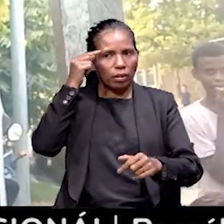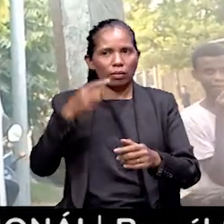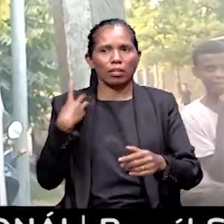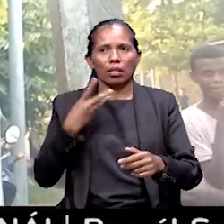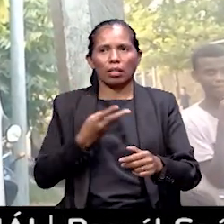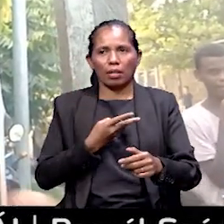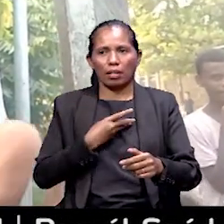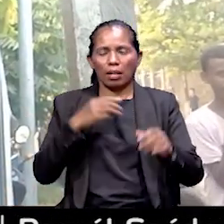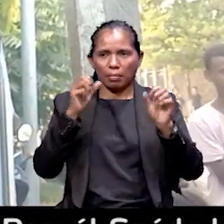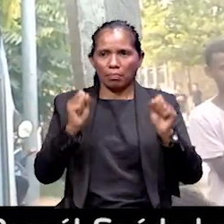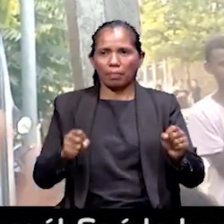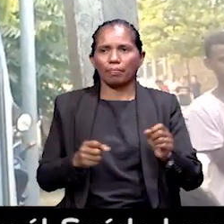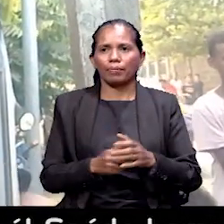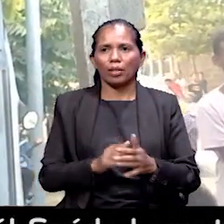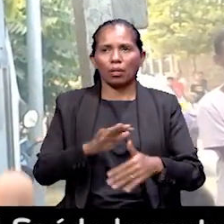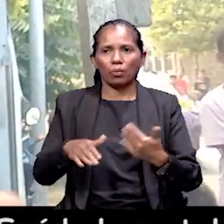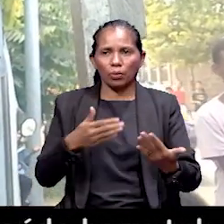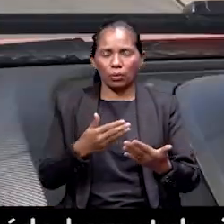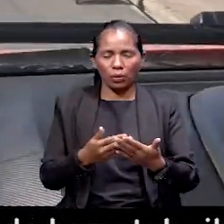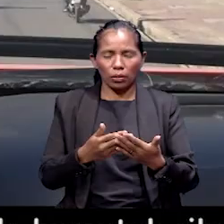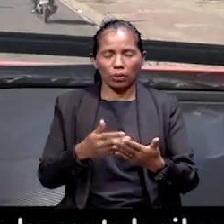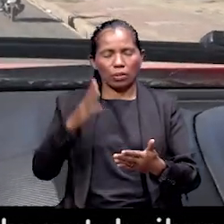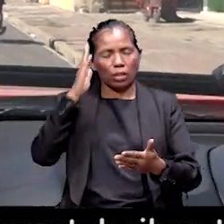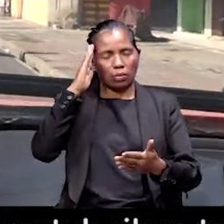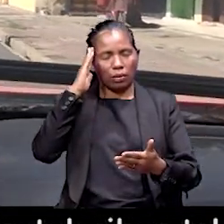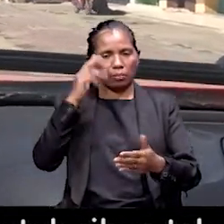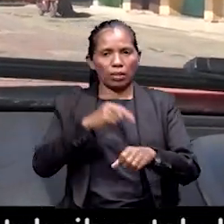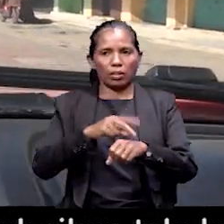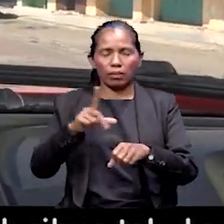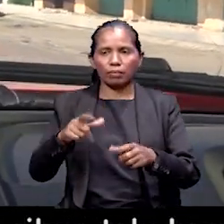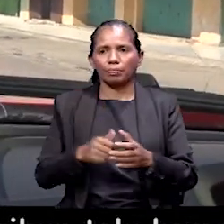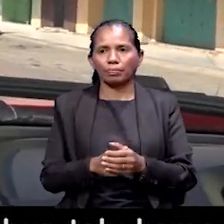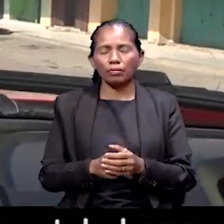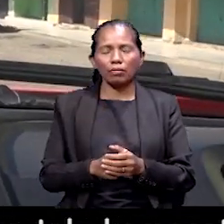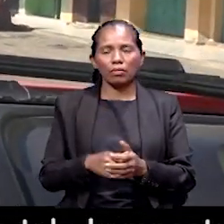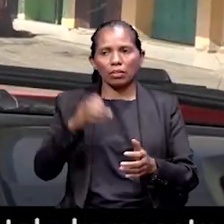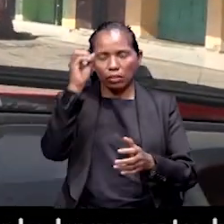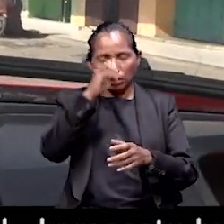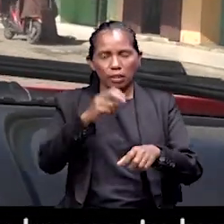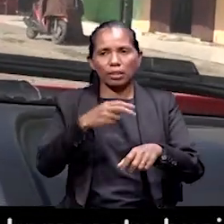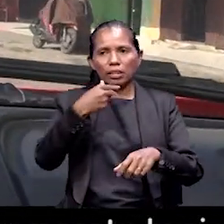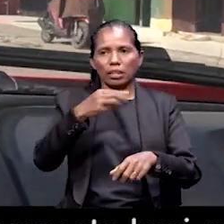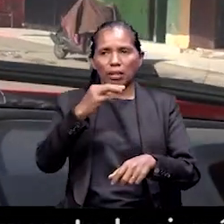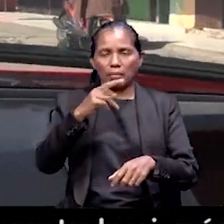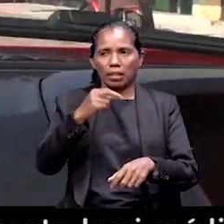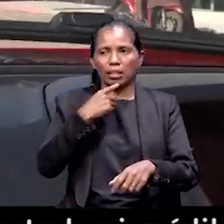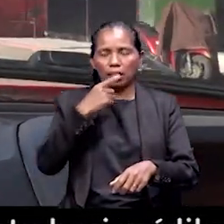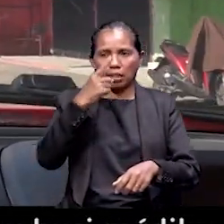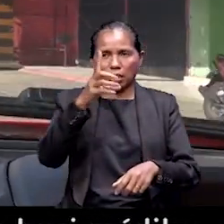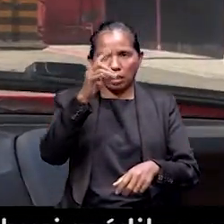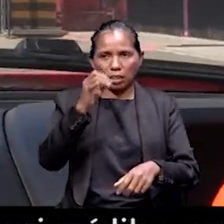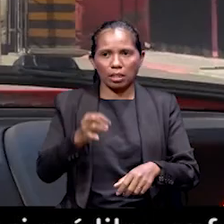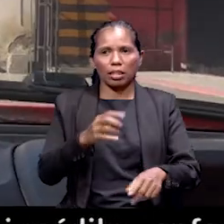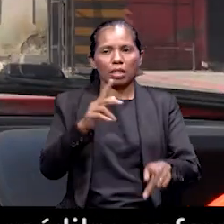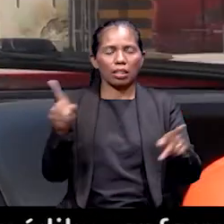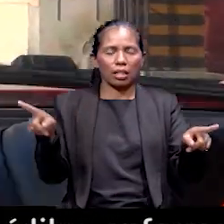us indele tamane utu interes nasional utu observasi ng Jemeni ha kapital Dili hari katek movimento komunidad ha Dili